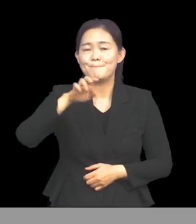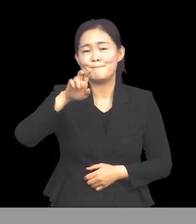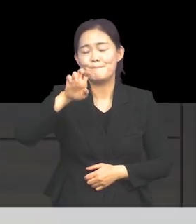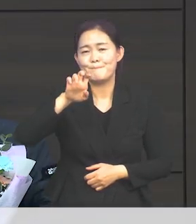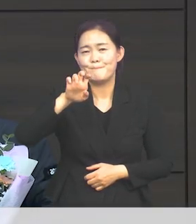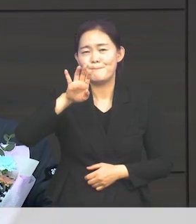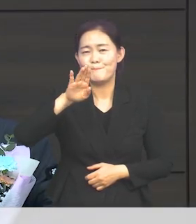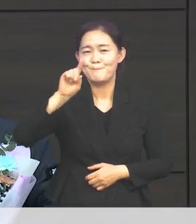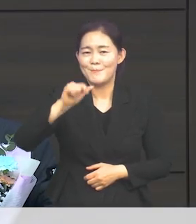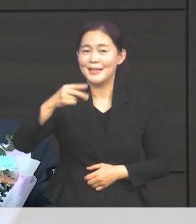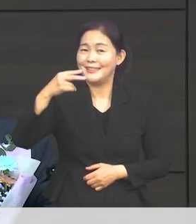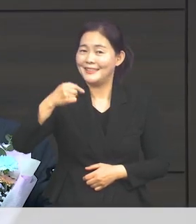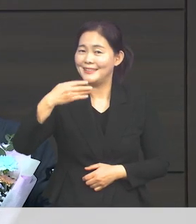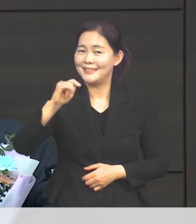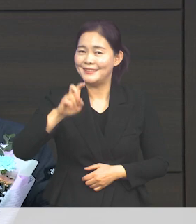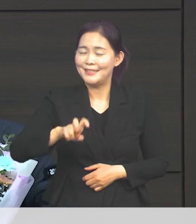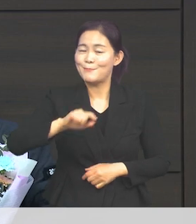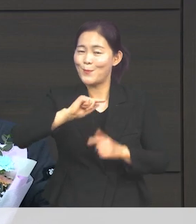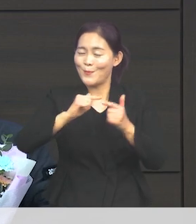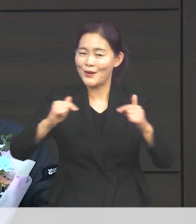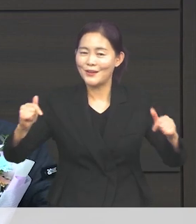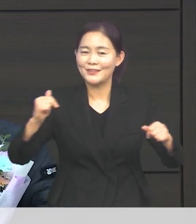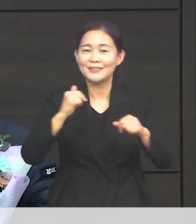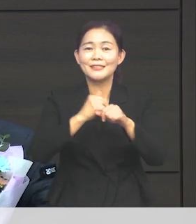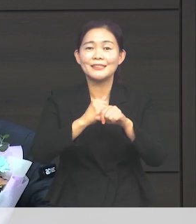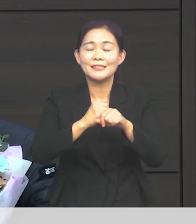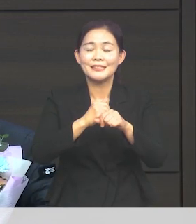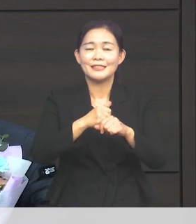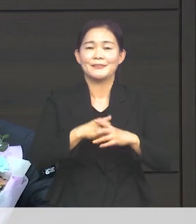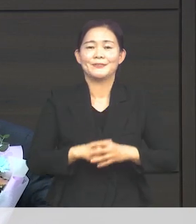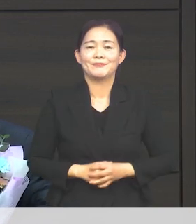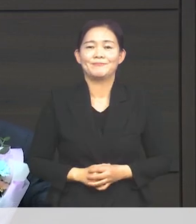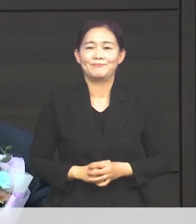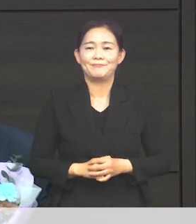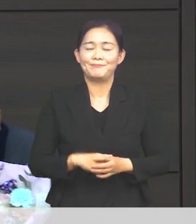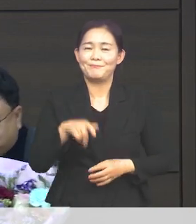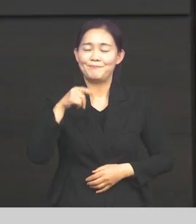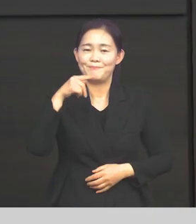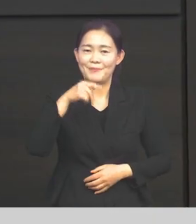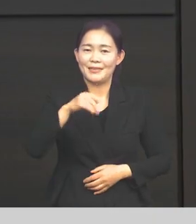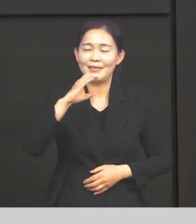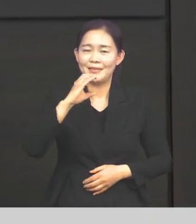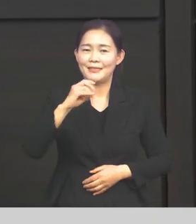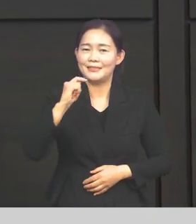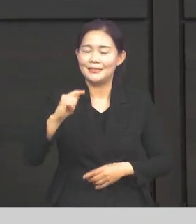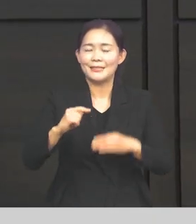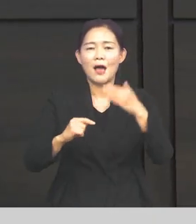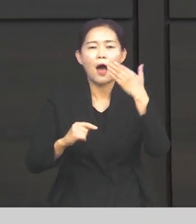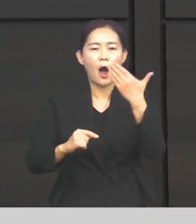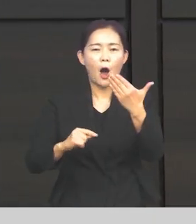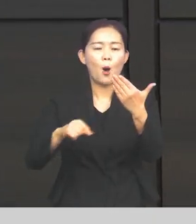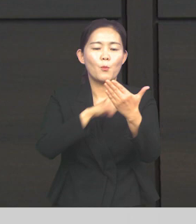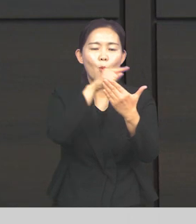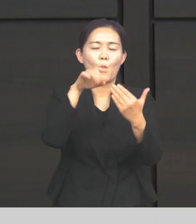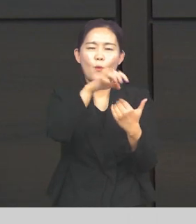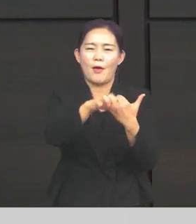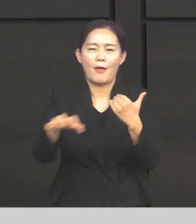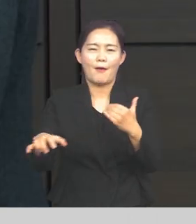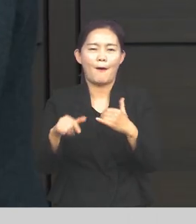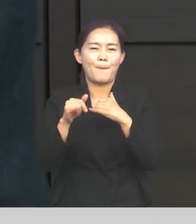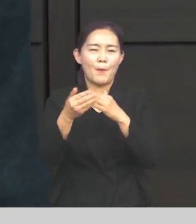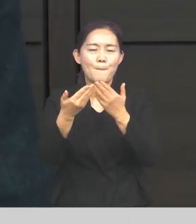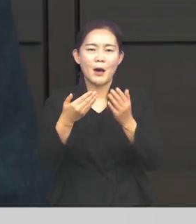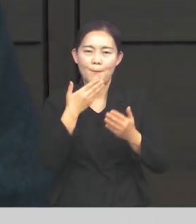빅드림, 스튜디오 갈릴레이, 아이팩 P&D, HSCMT, PTC, 테크웨이즈까지 모두